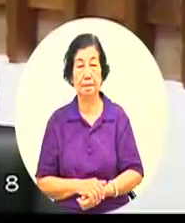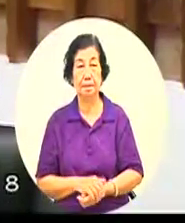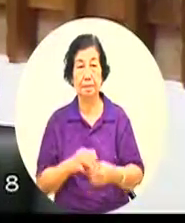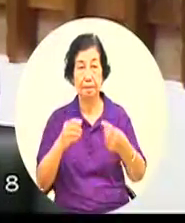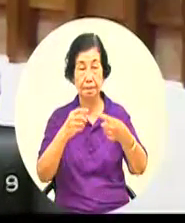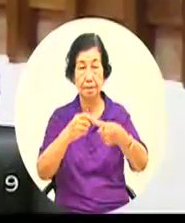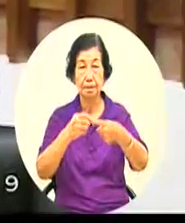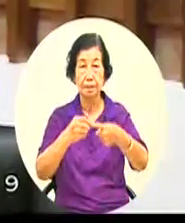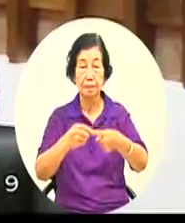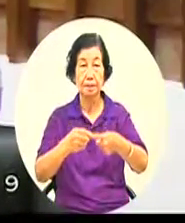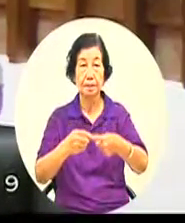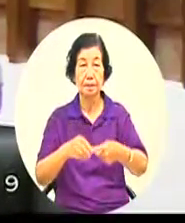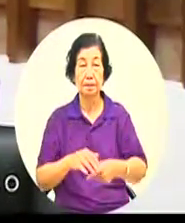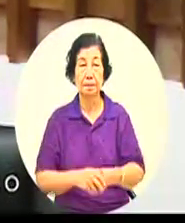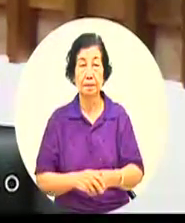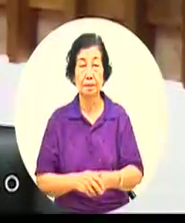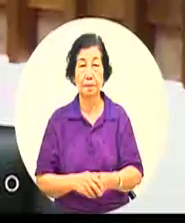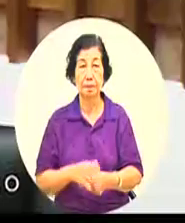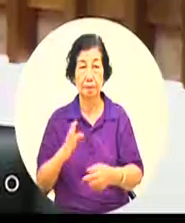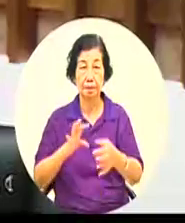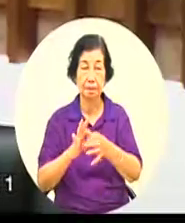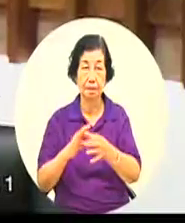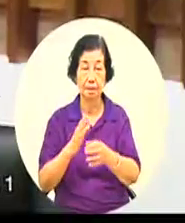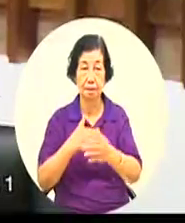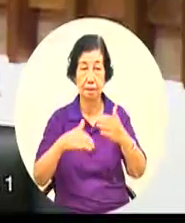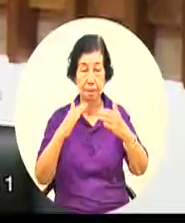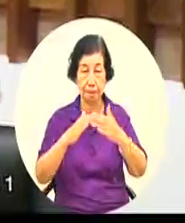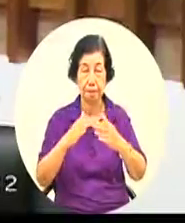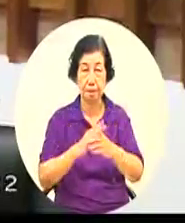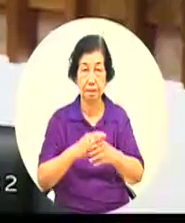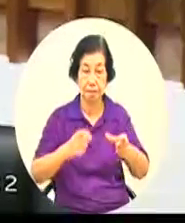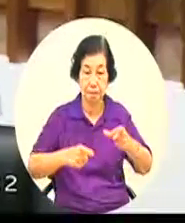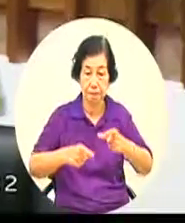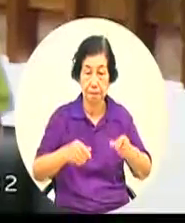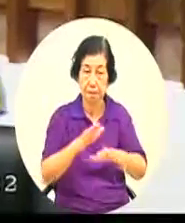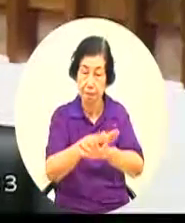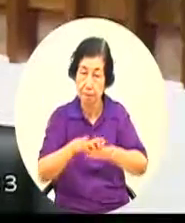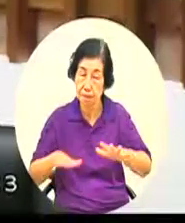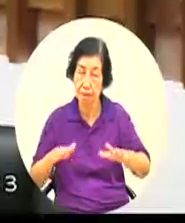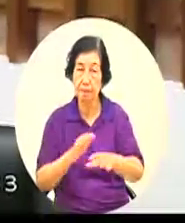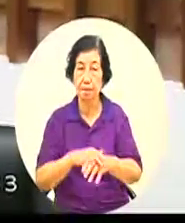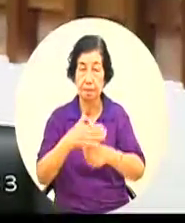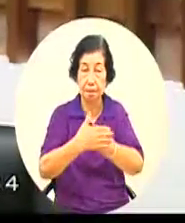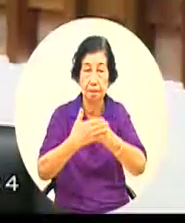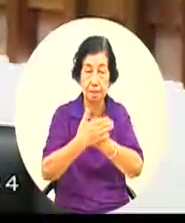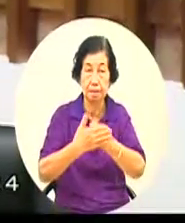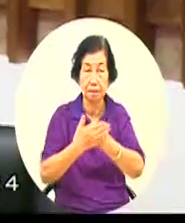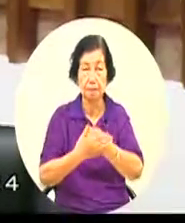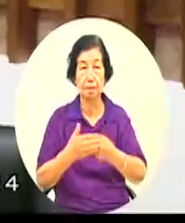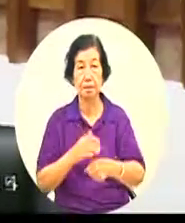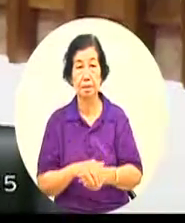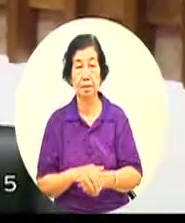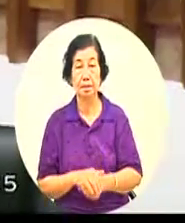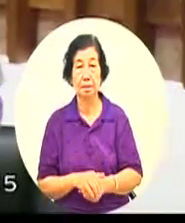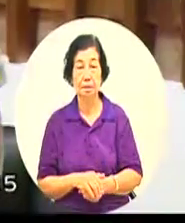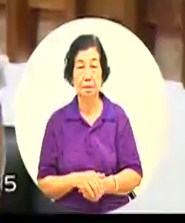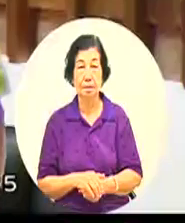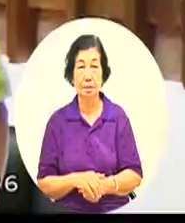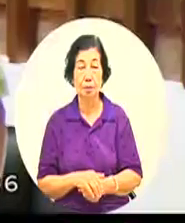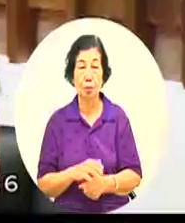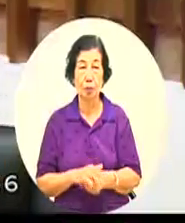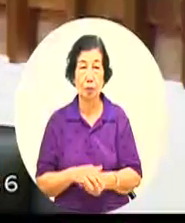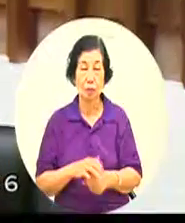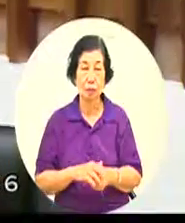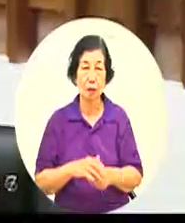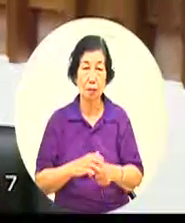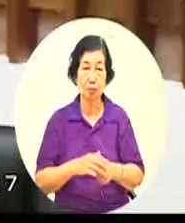呢哈，有关这个学校校园的这个安全维护这个全民都非常的